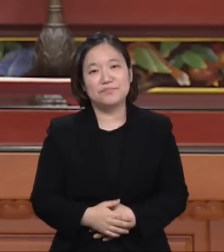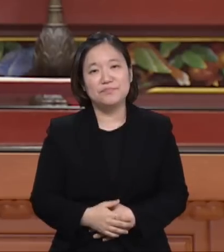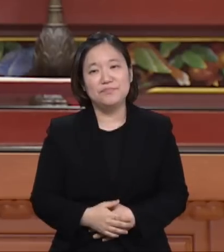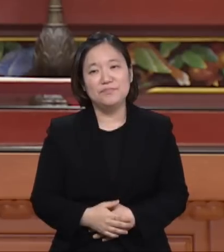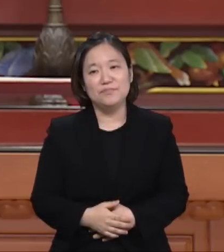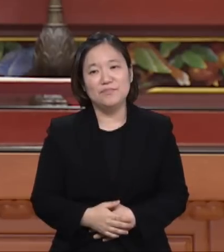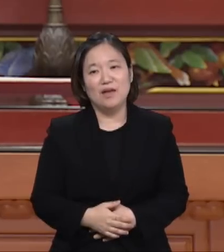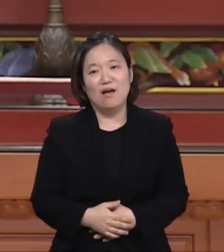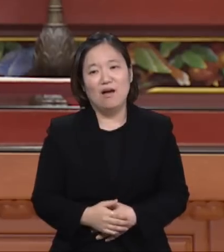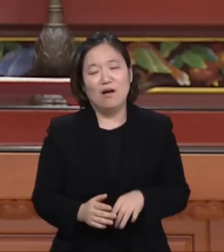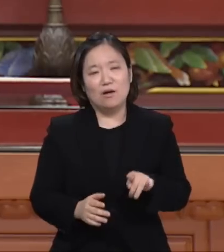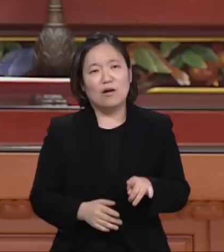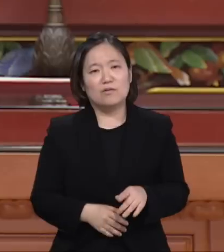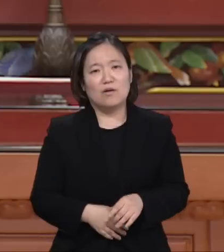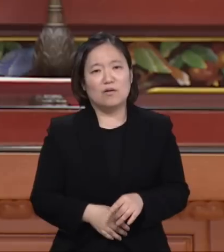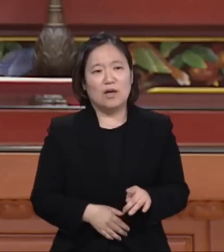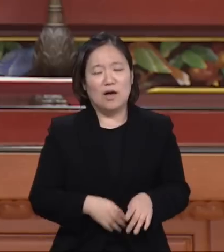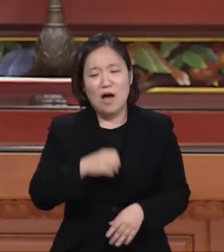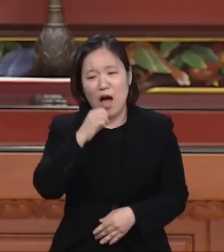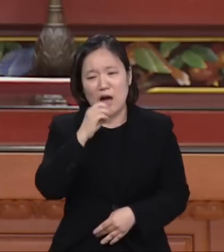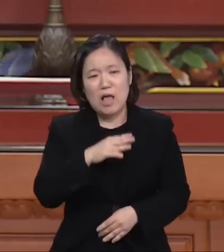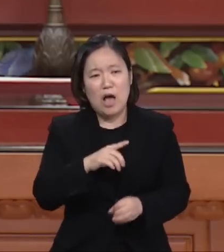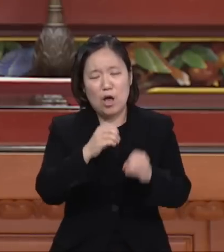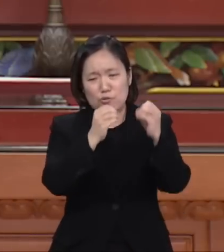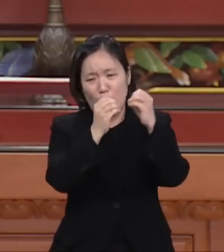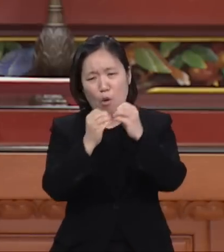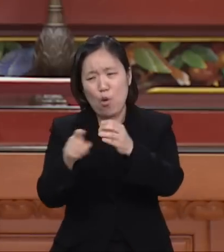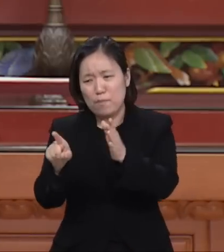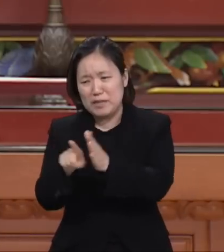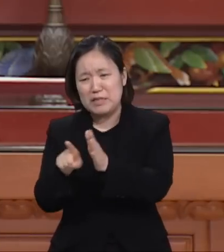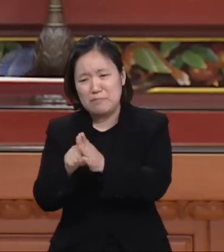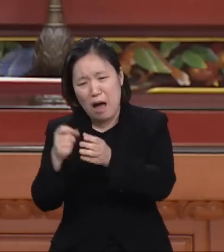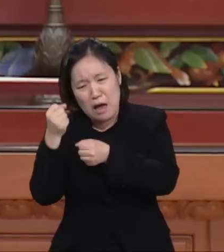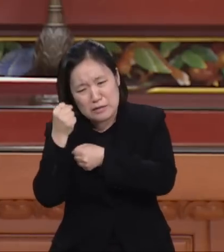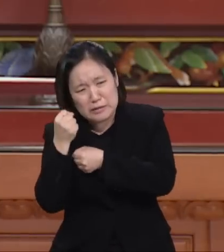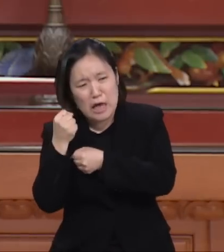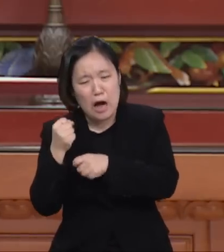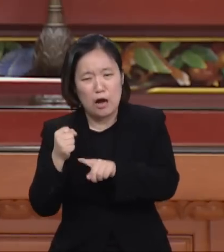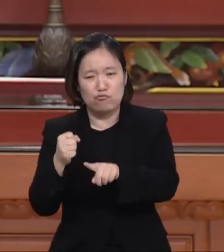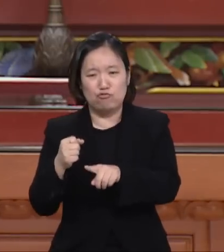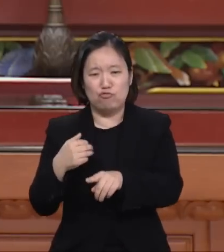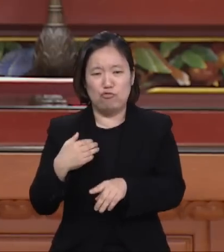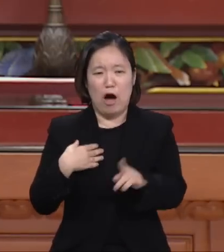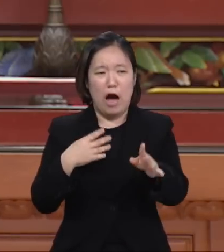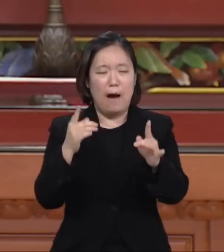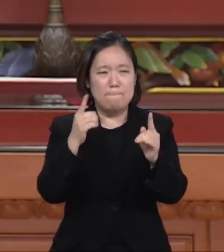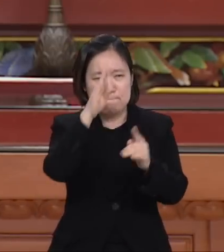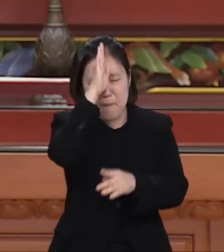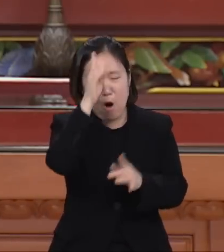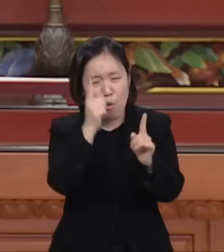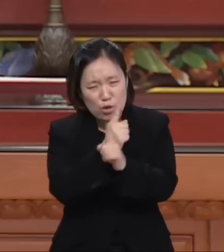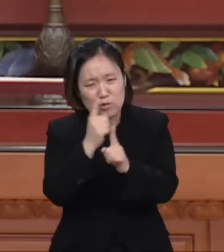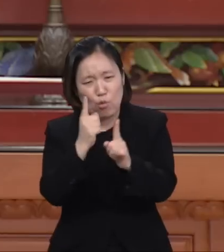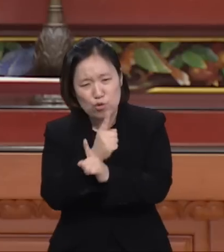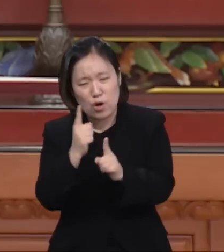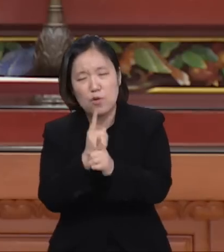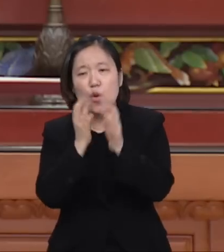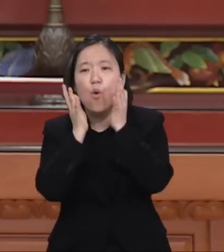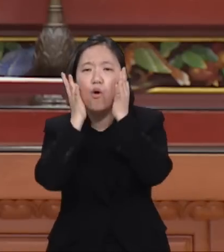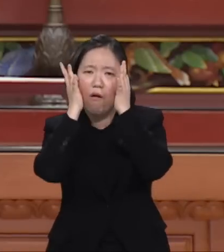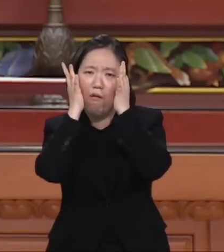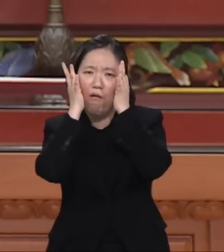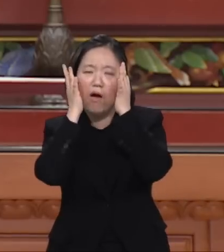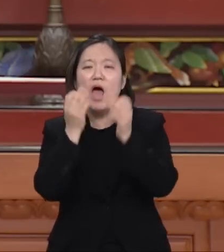그렇게 그렇게 그냥 민간 신앙의 의지해 가지고 어떻게든 딸을 고쳐 보려고 고쳐보려고 했지만이